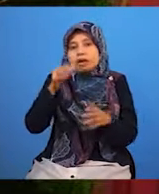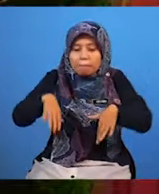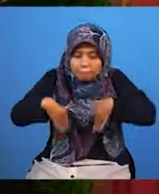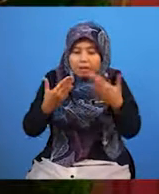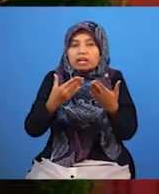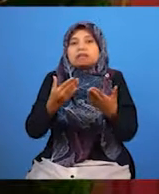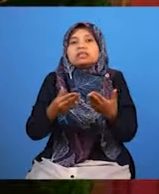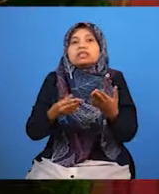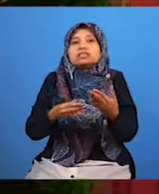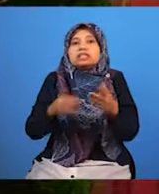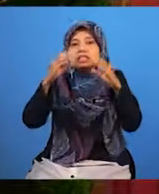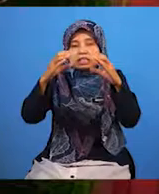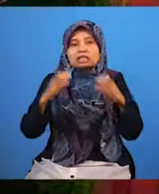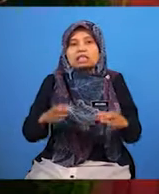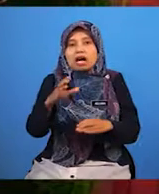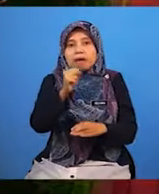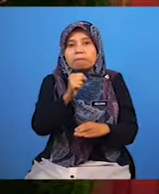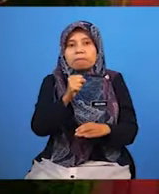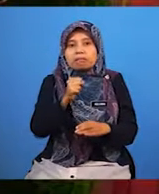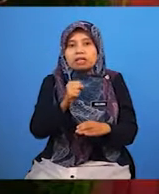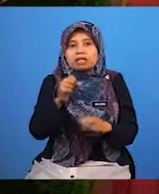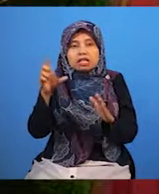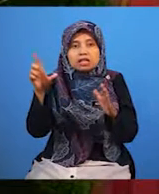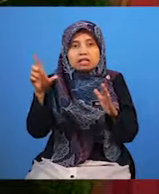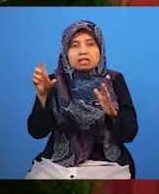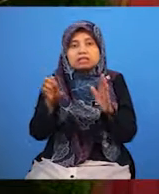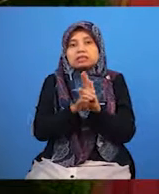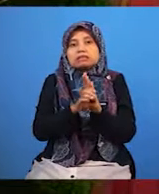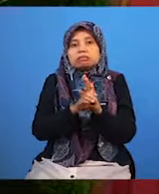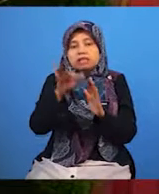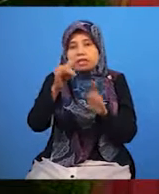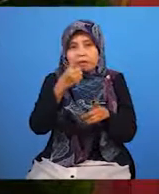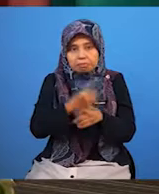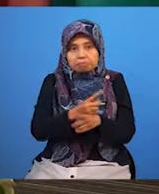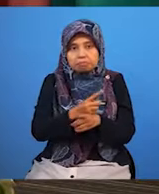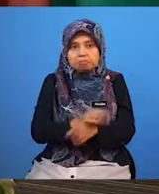bagaimanakah kaedah pengambilan sampel air ternakan yang betul.